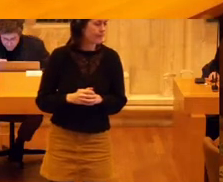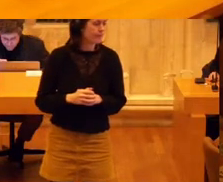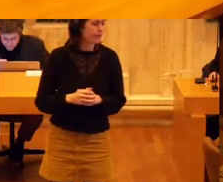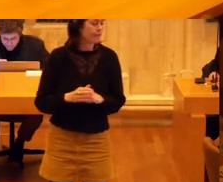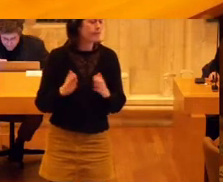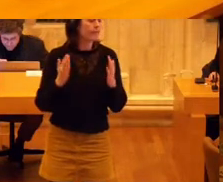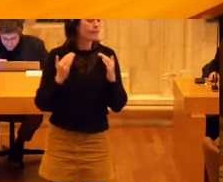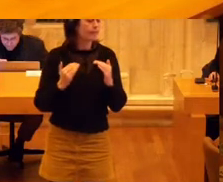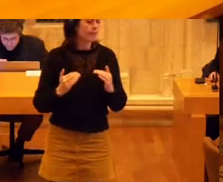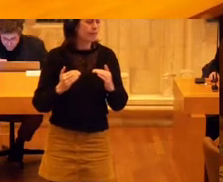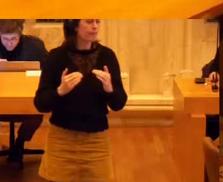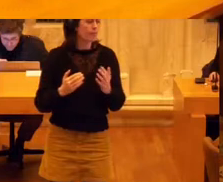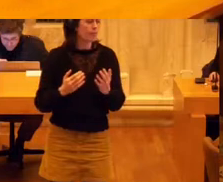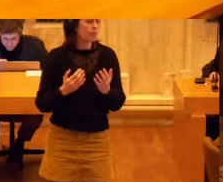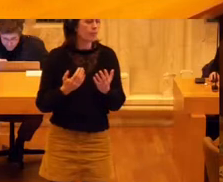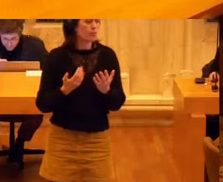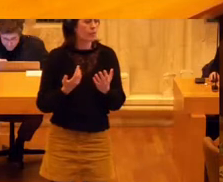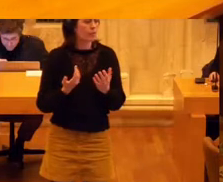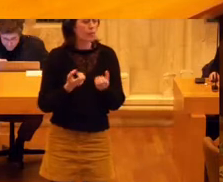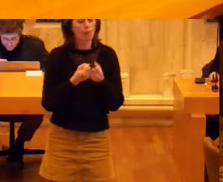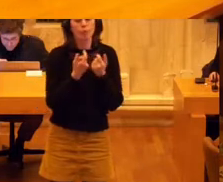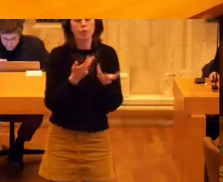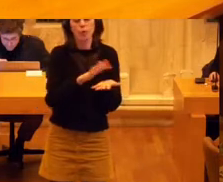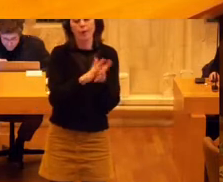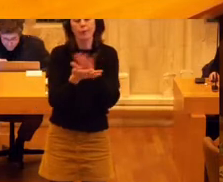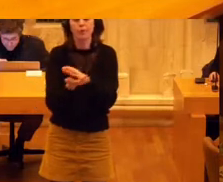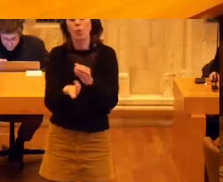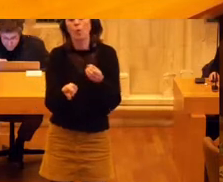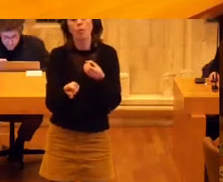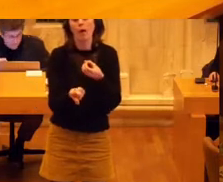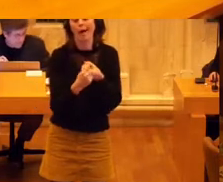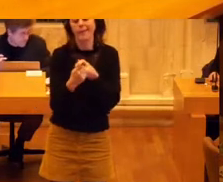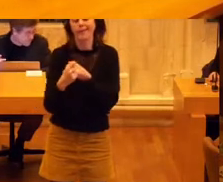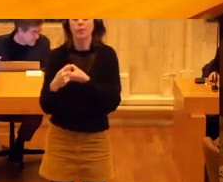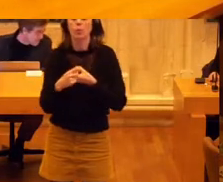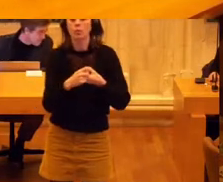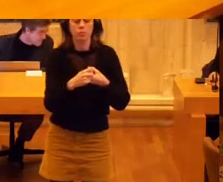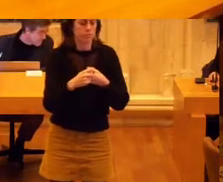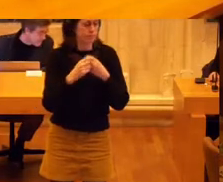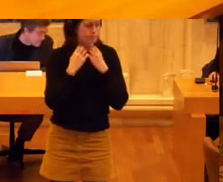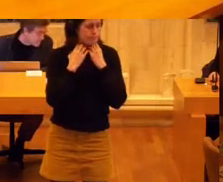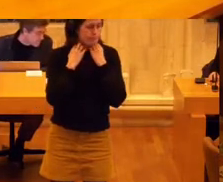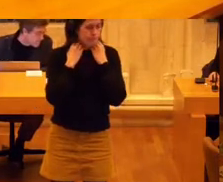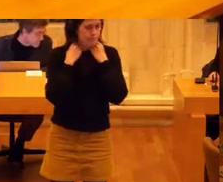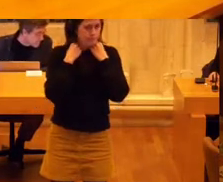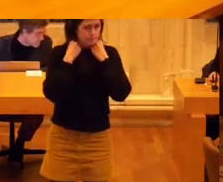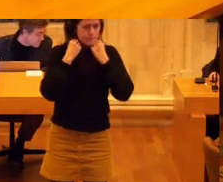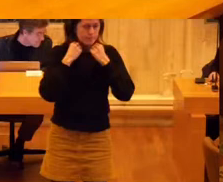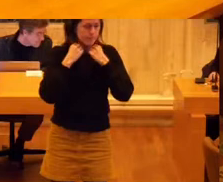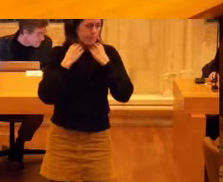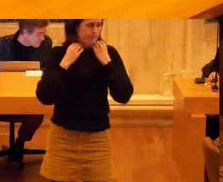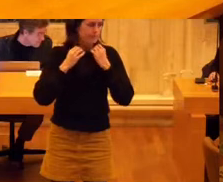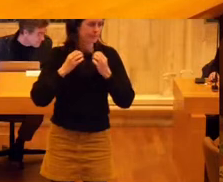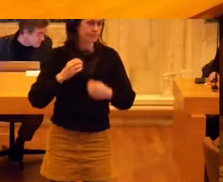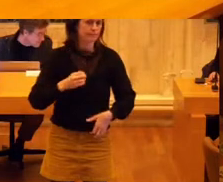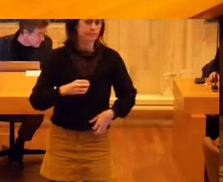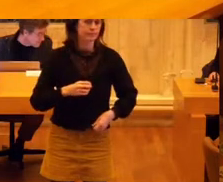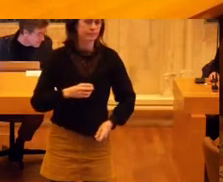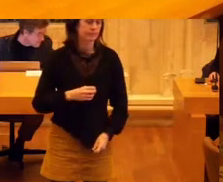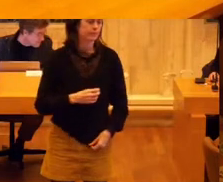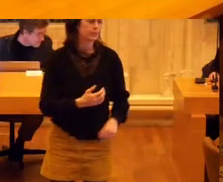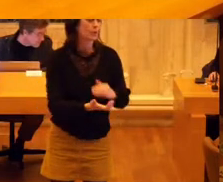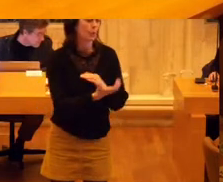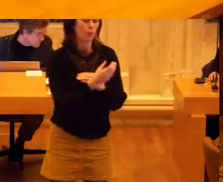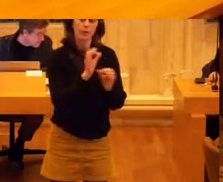L'adhésion à différentes associations en lien avec effectivement la délégation de Julie. Pas d'opposition,